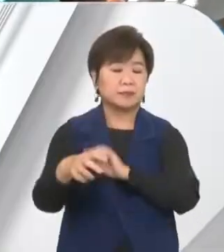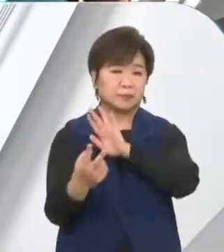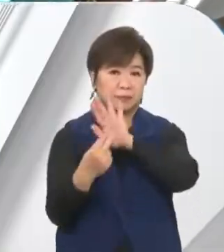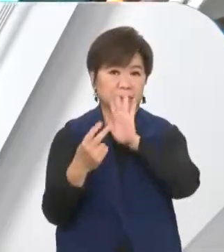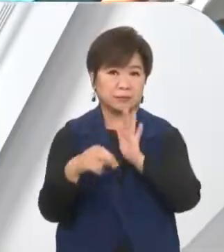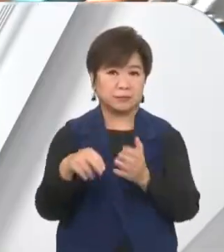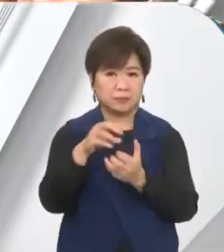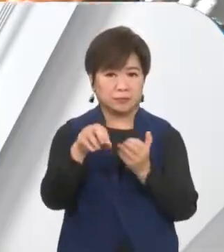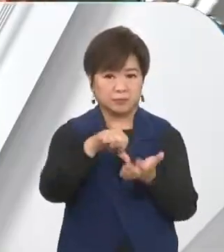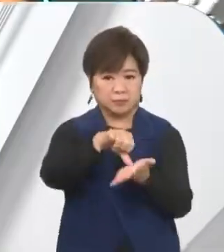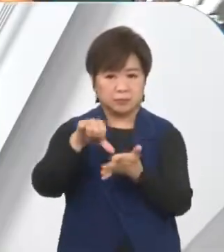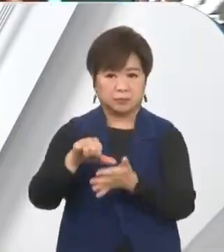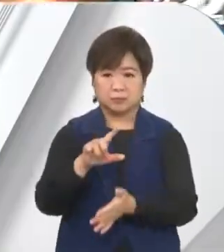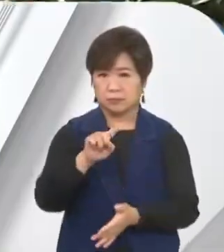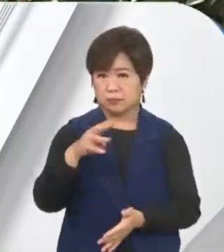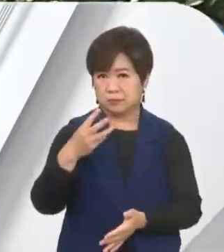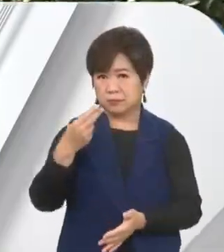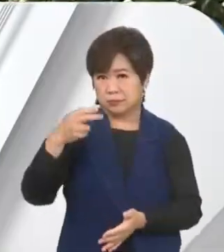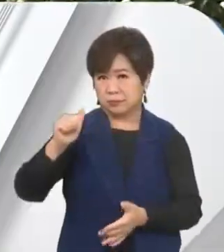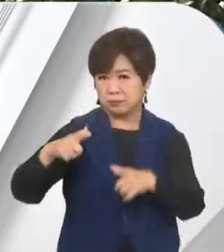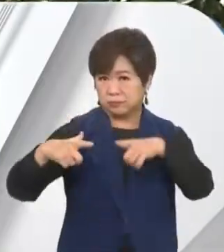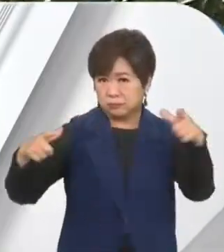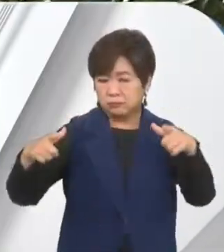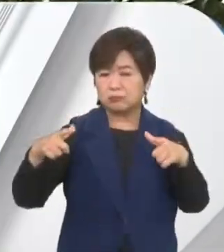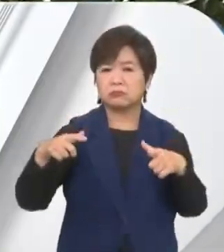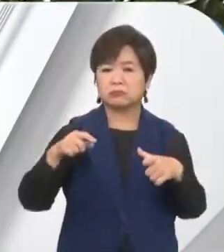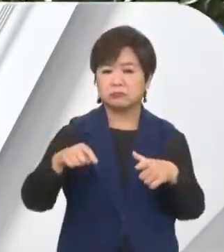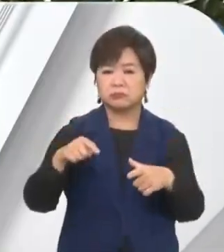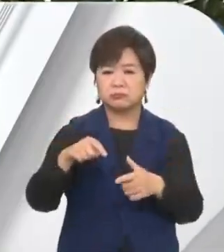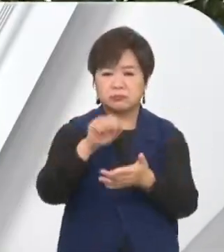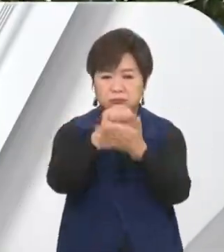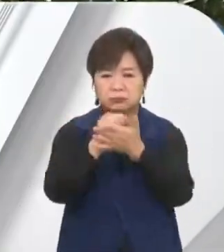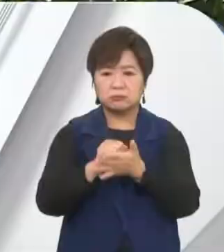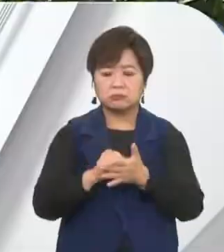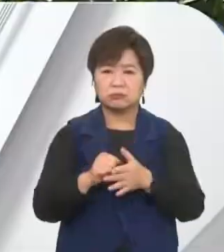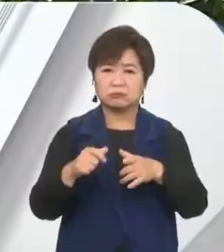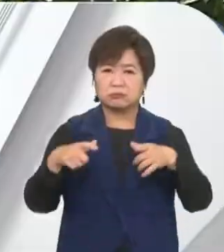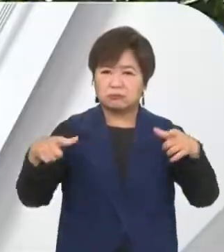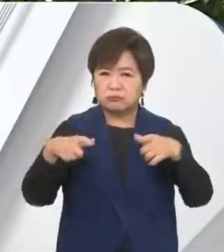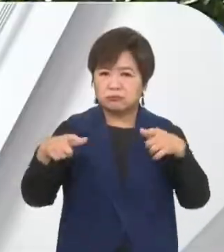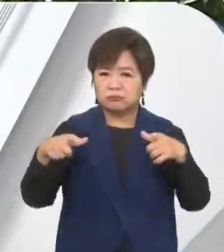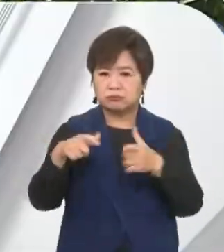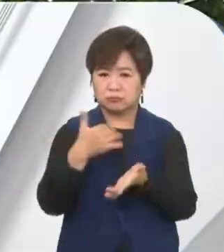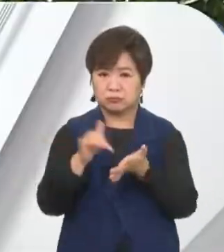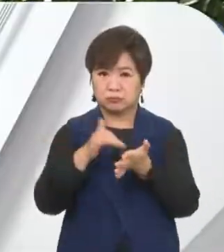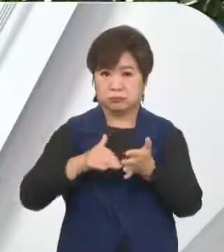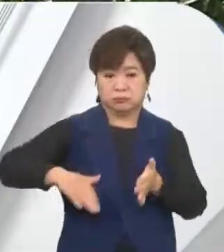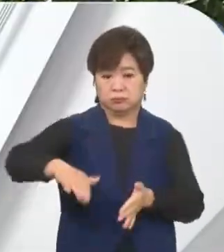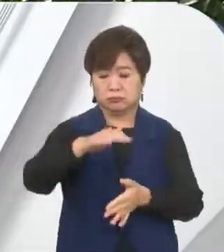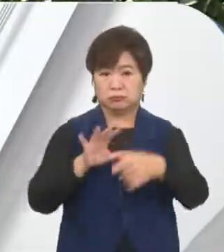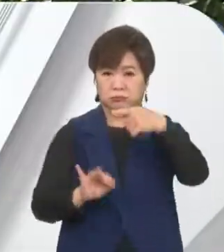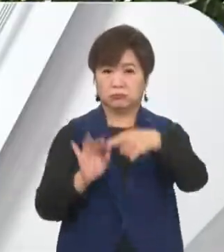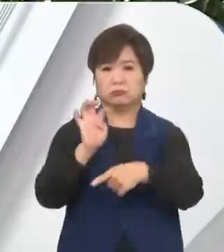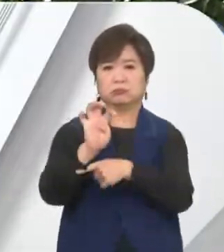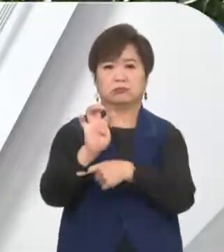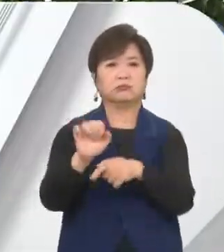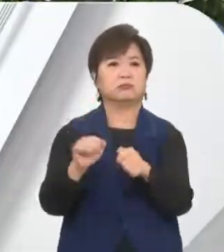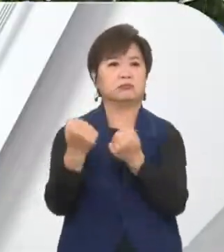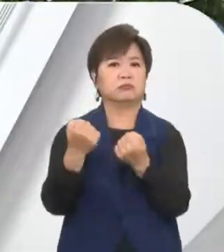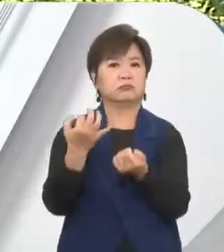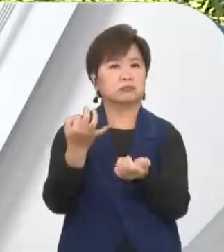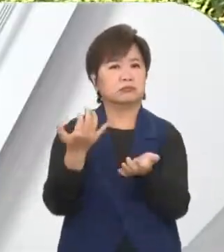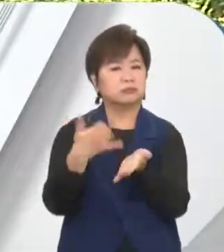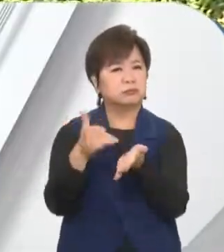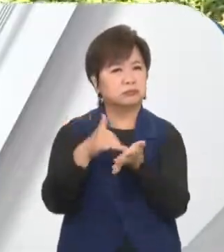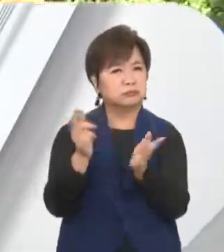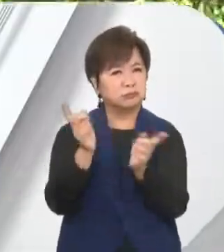的面积超过1300公顷，以下同归各种甘麦的面积已经达到全县面积的四成，按算率先会